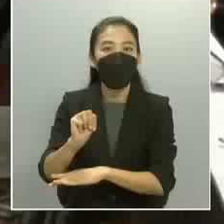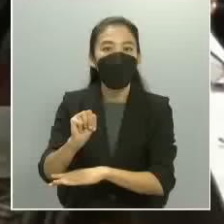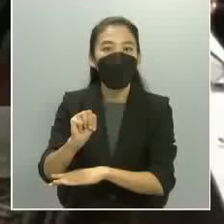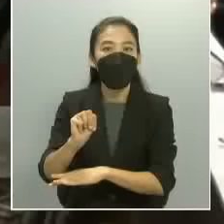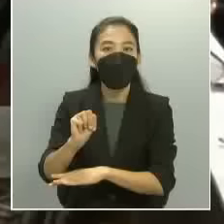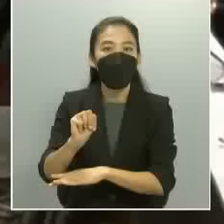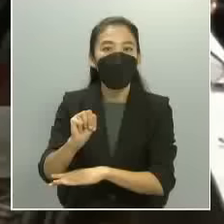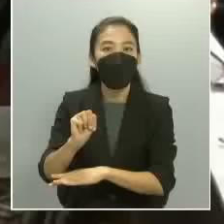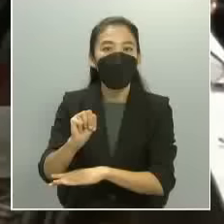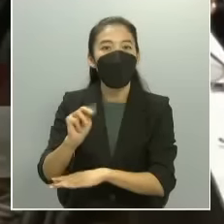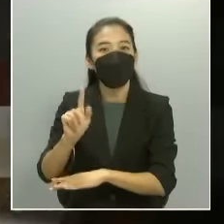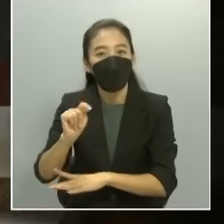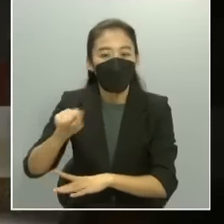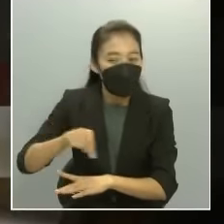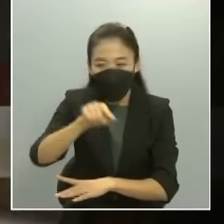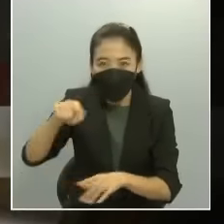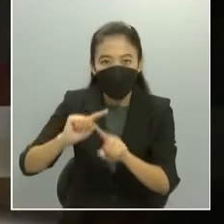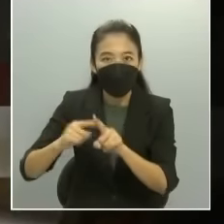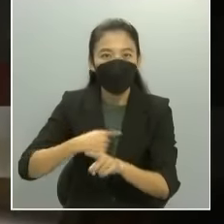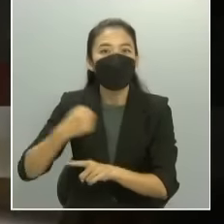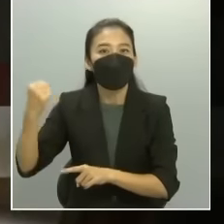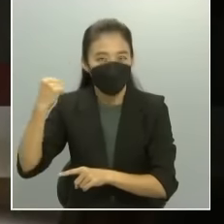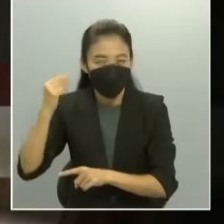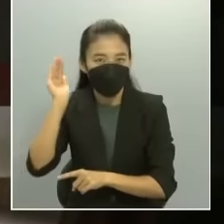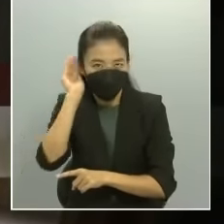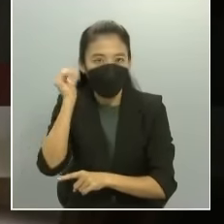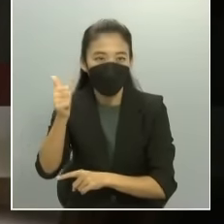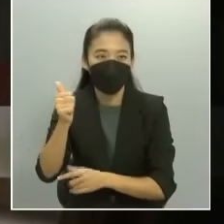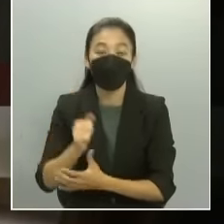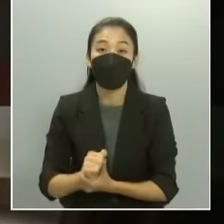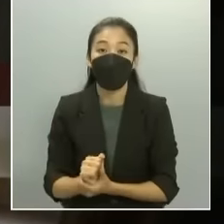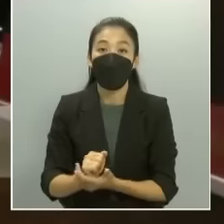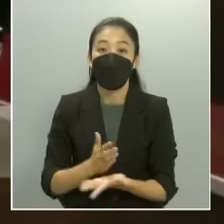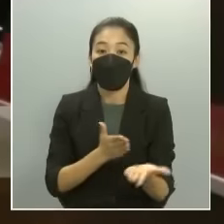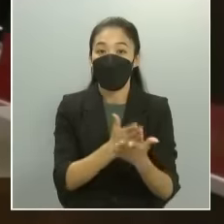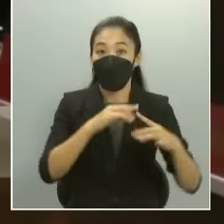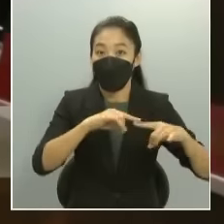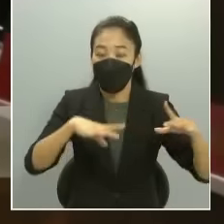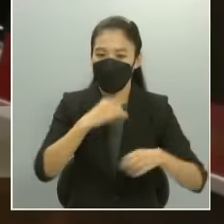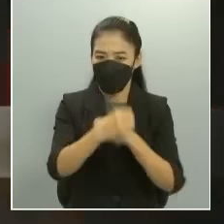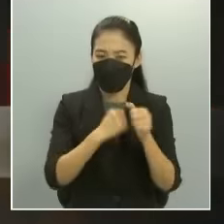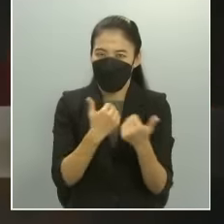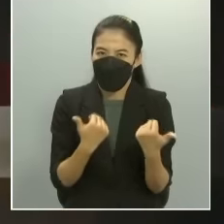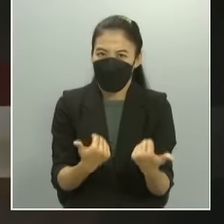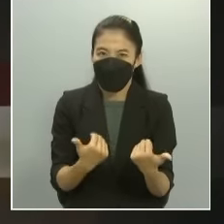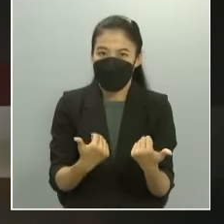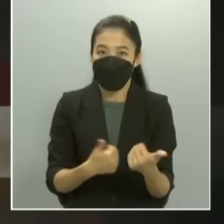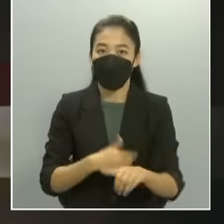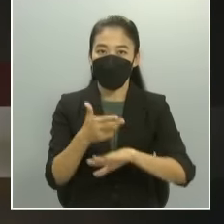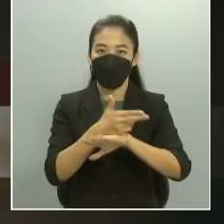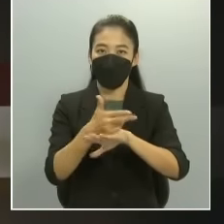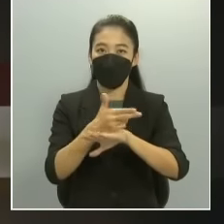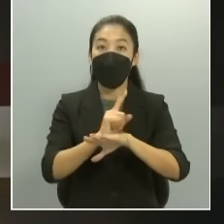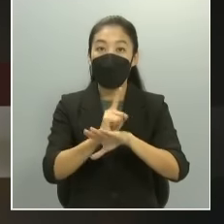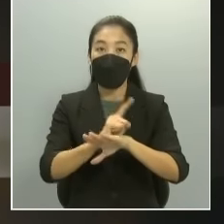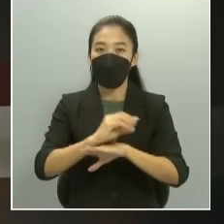ขณะที่พรรคฝ่ายค้านอย่างเพื่อไทยพรรคใหญ่สุดของฝ่ายค้านปีนี้ทั้งเปิดทีเซอร์ล่าสุดเมื่อวานนี้มาเป็น